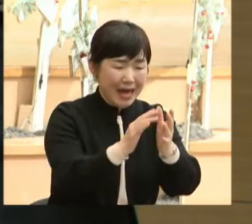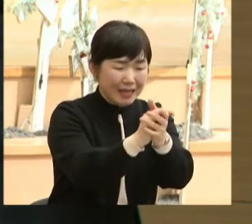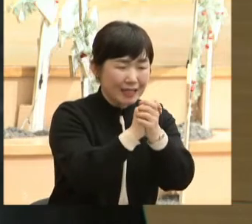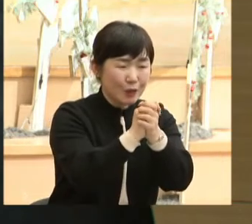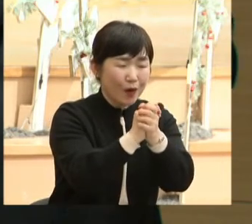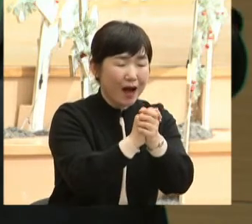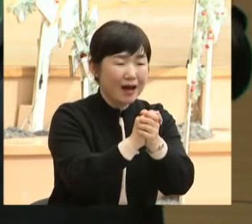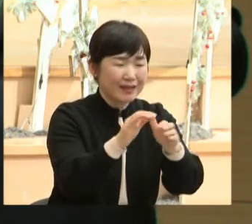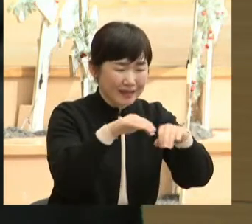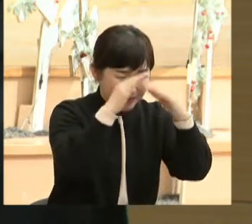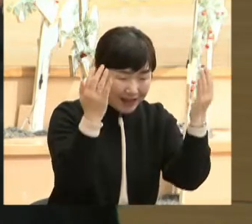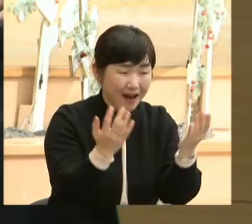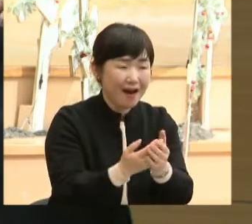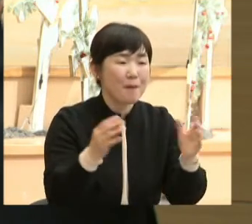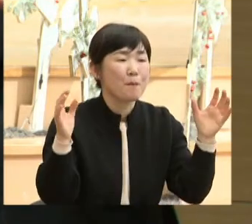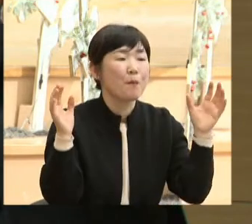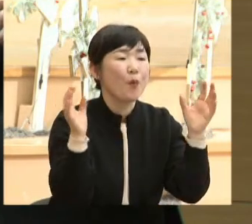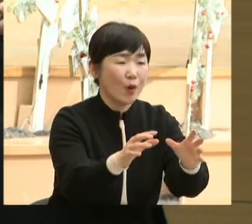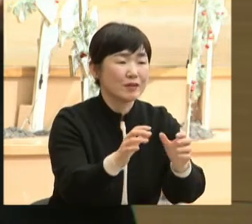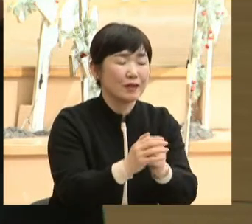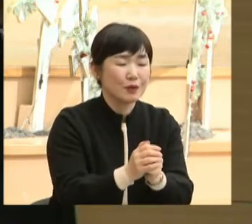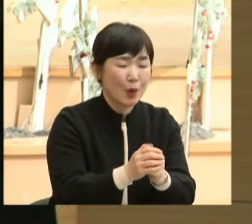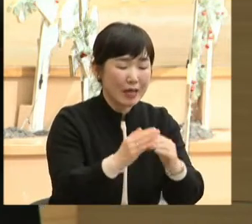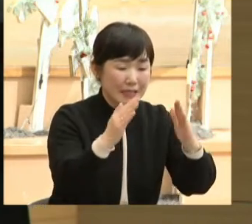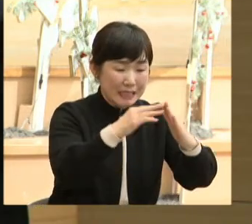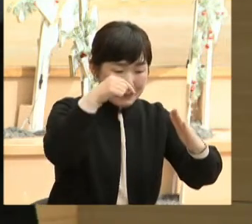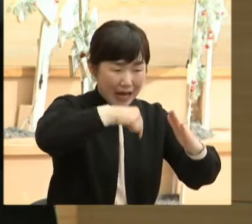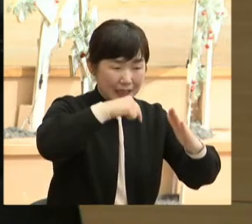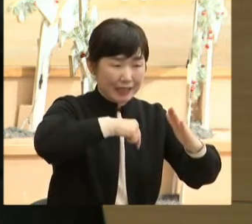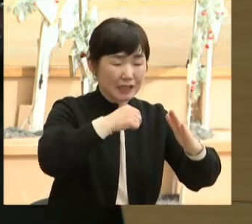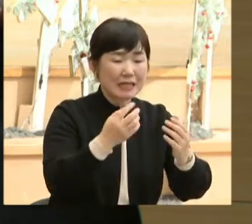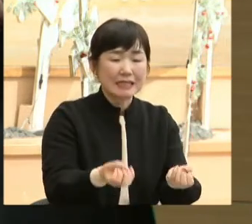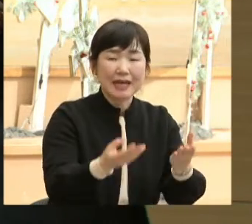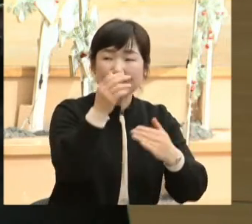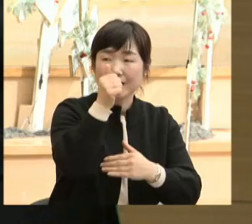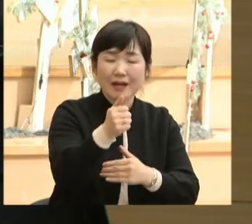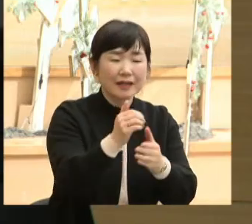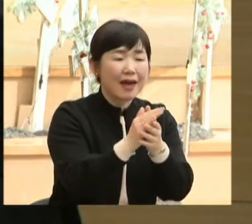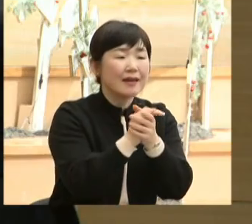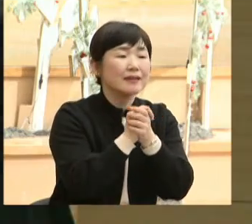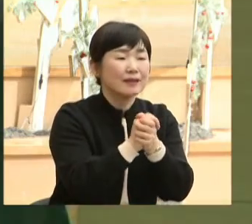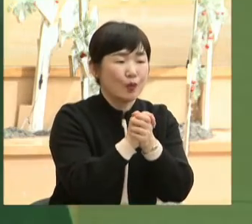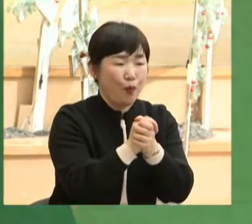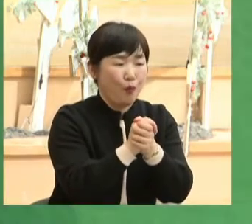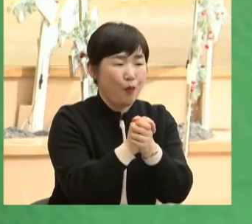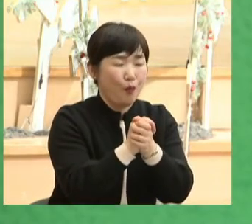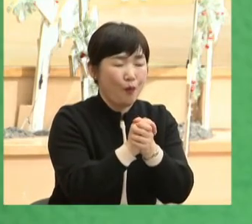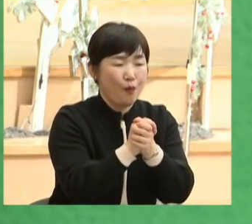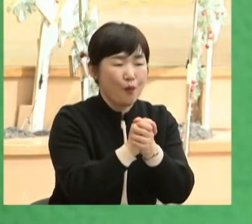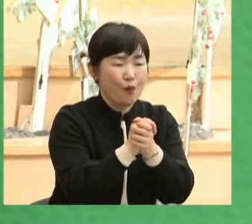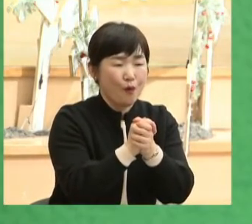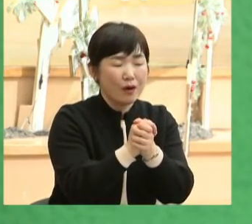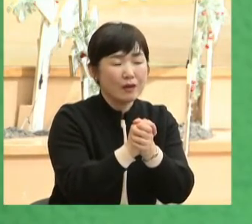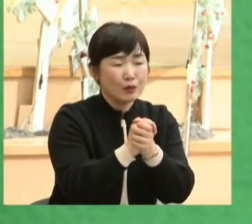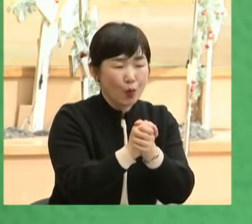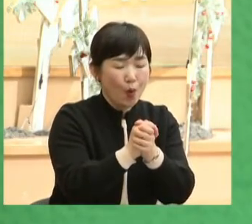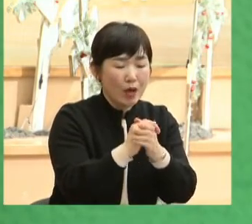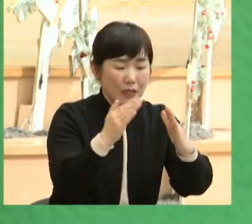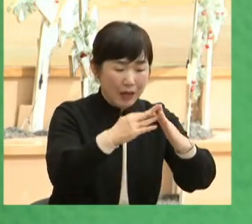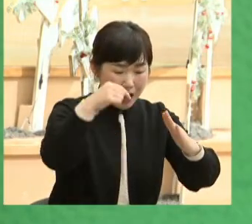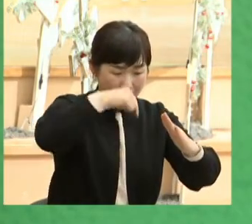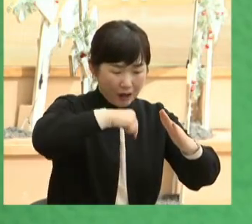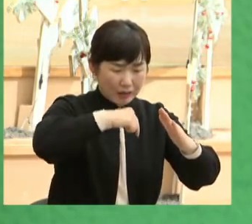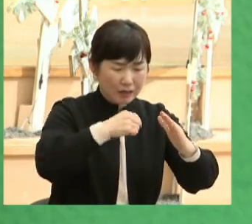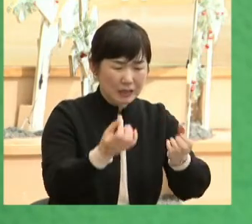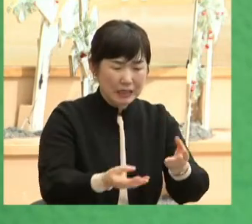성전 안쪽에서는 제사장이 분양 분양가 뭐라고요 시도로 상징되어 준다 그랬잖아요 기도를